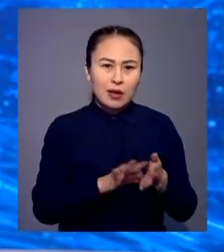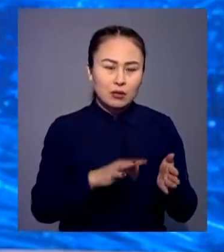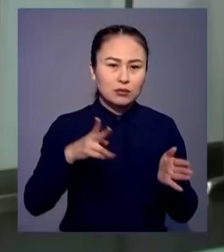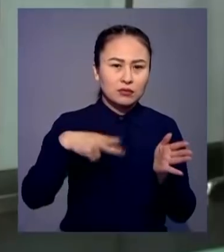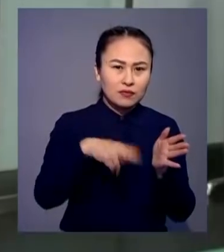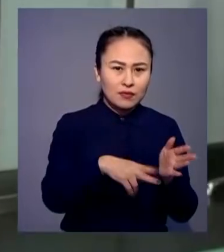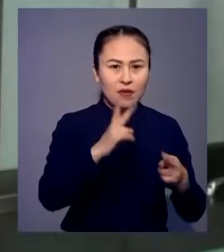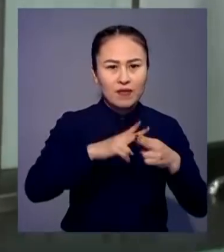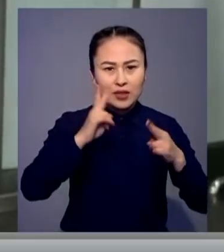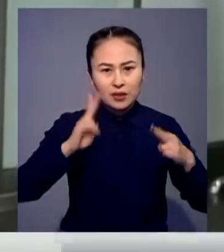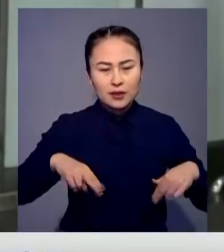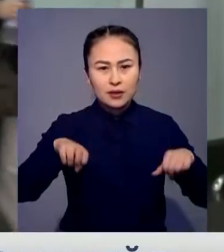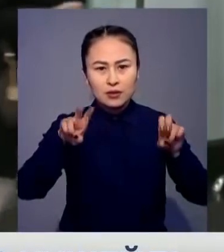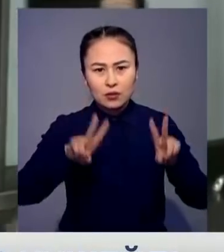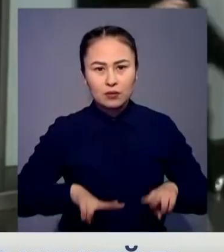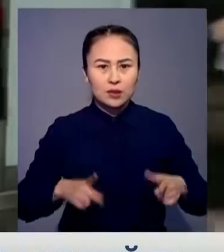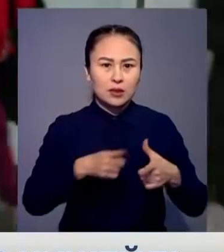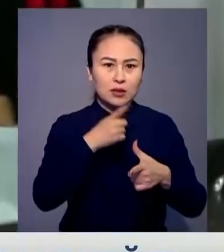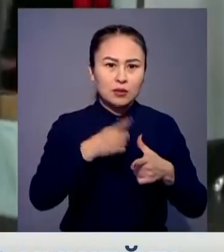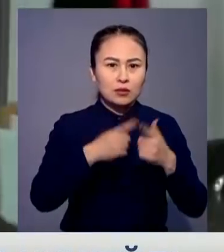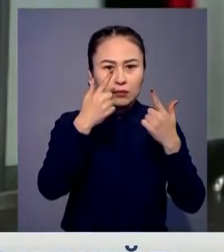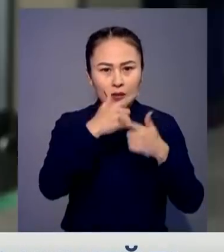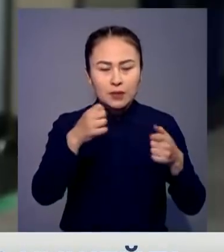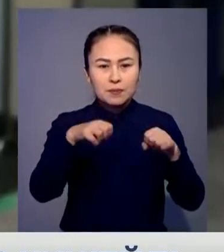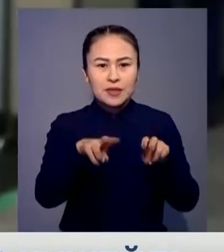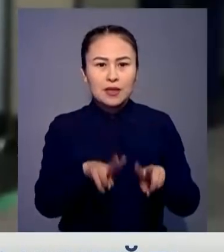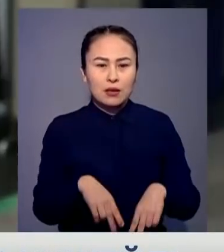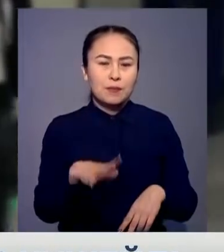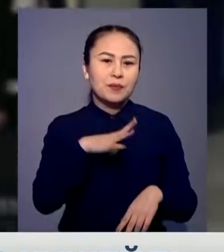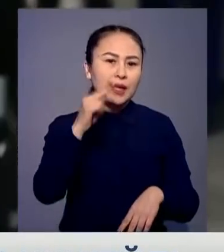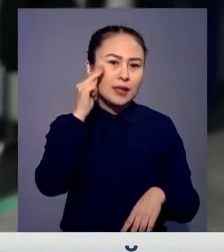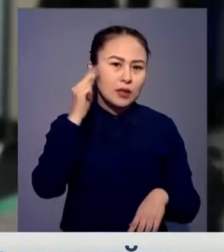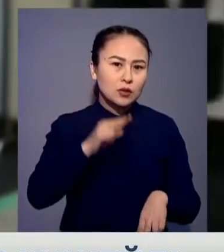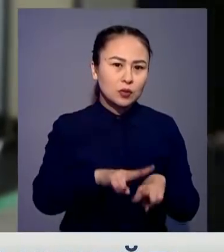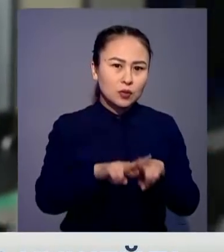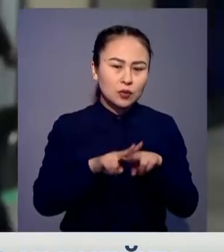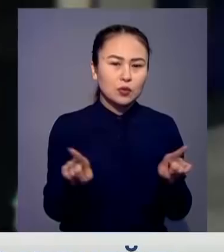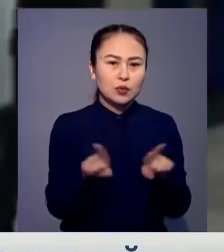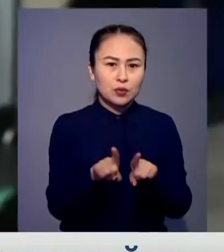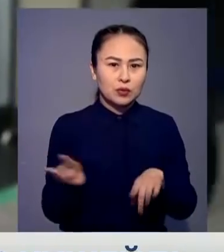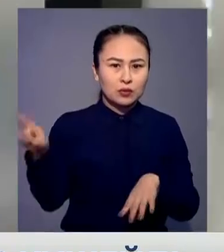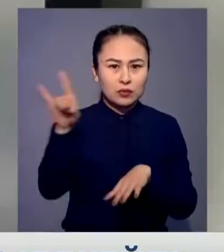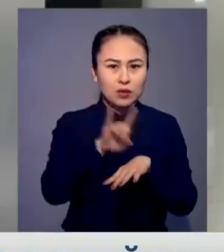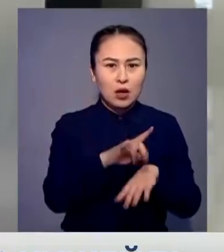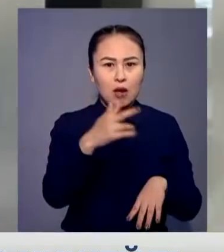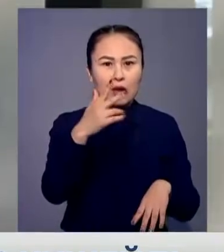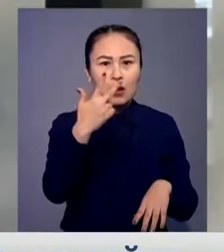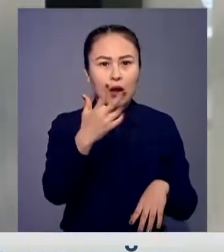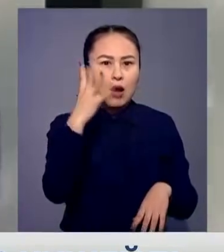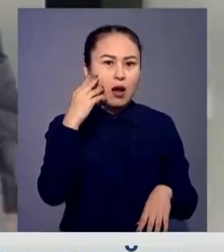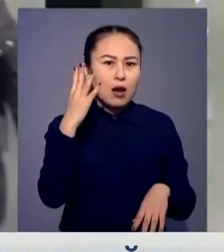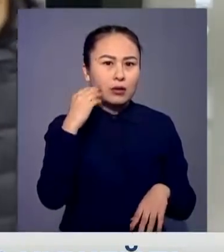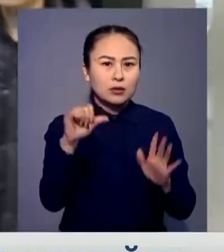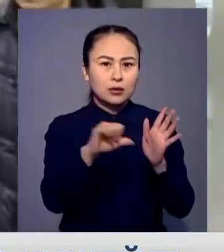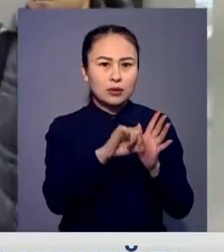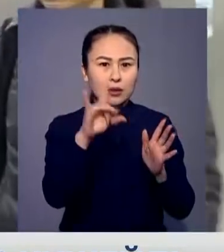арнайы қондырғылармен тексеріс жүргізілуде. Атап өтейік, бүгінде Қытайдан Елорда әуежайына 3, Алматыға 6 рейс келеді. Вирус